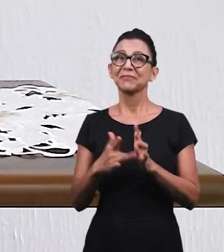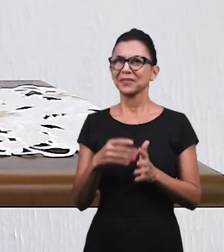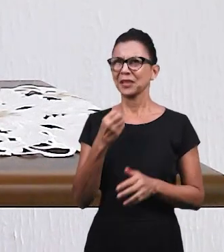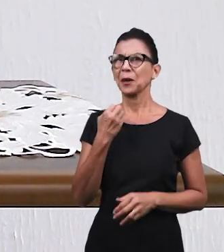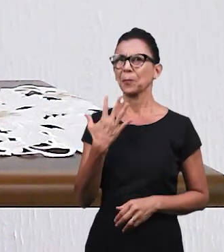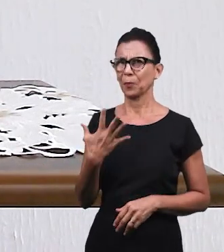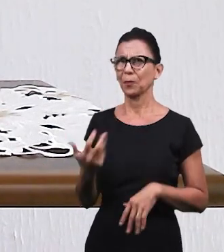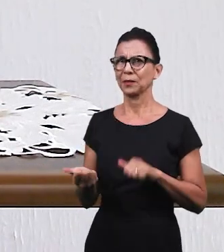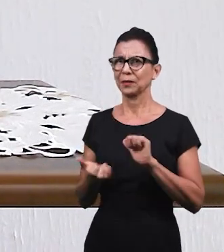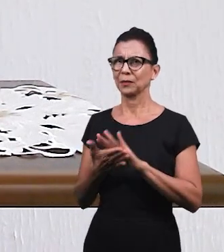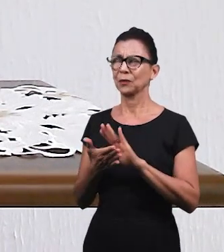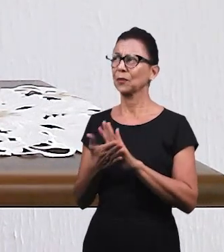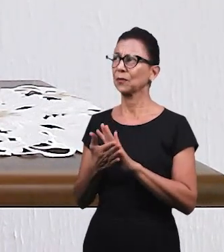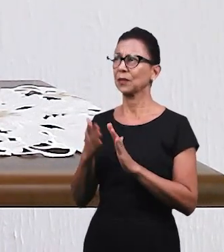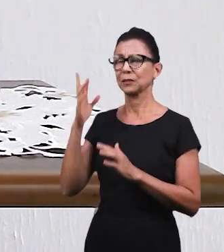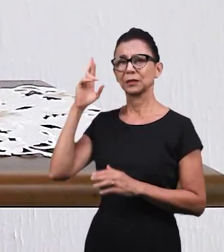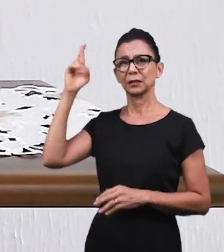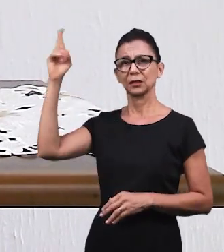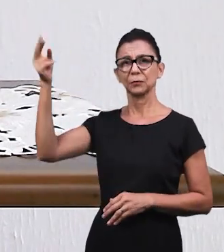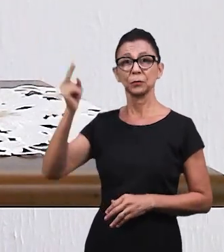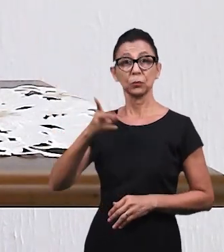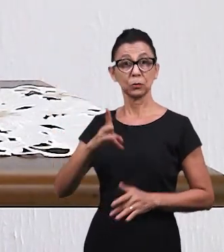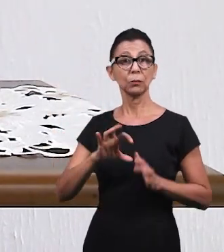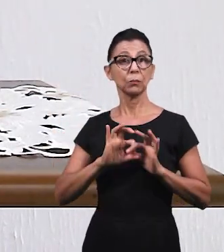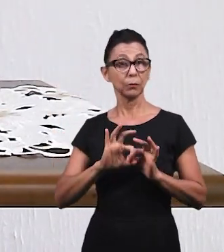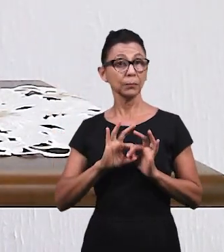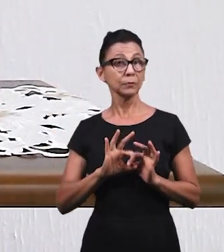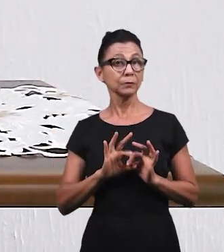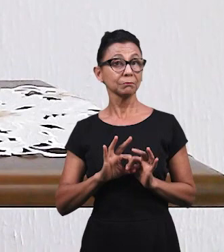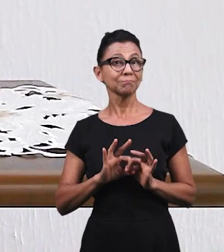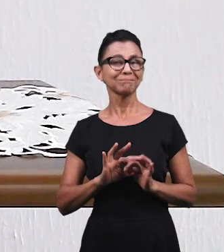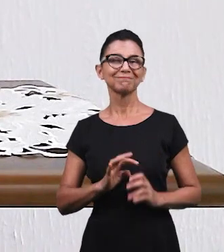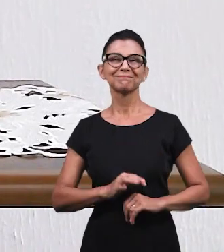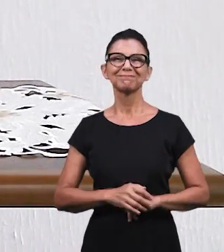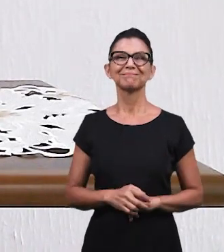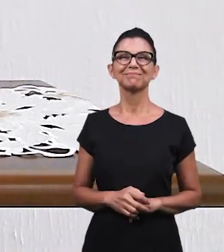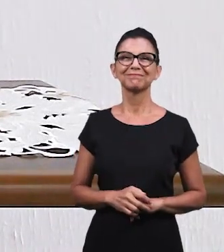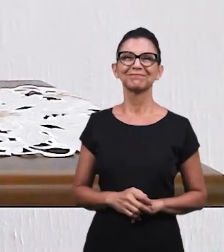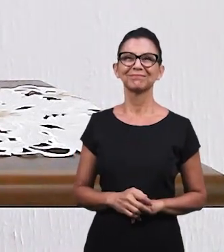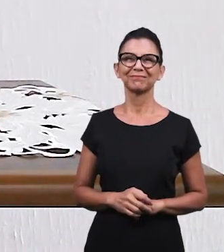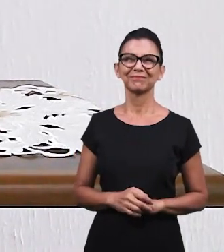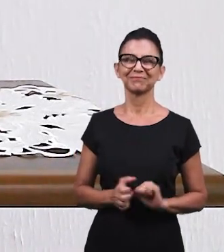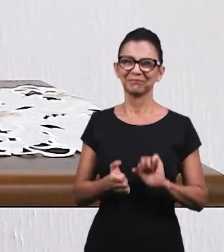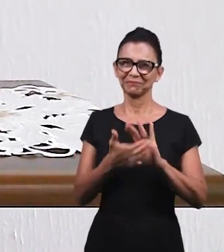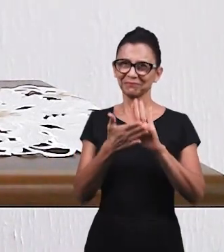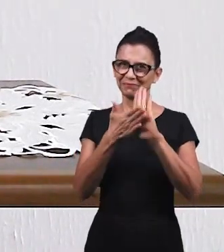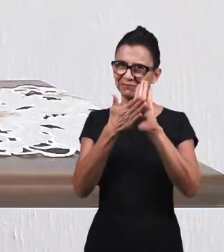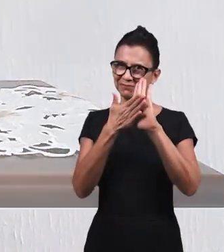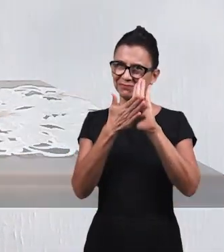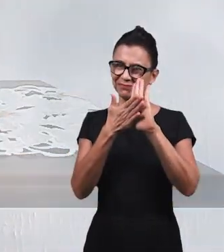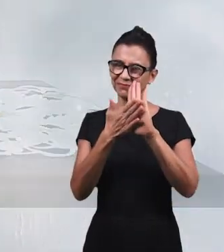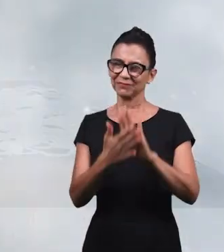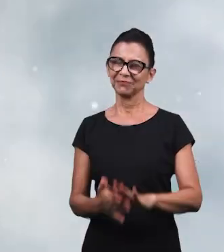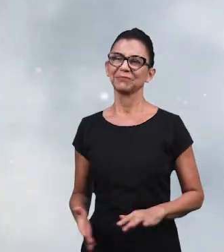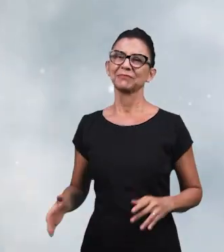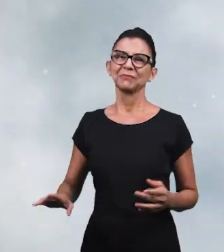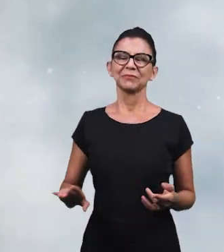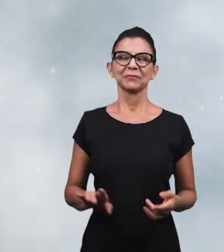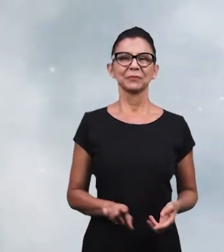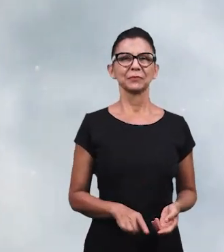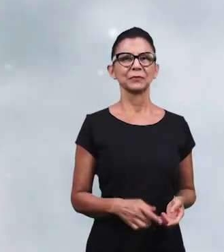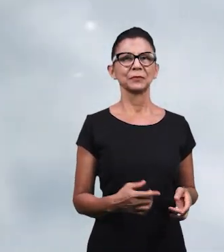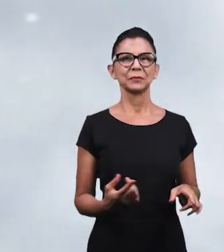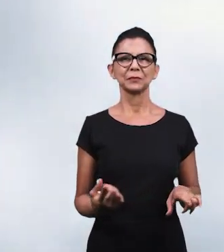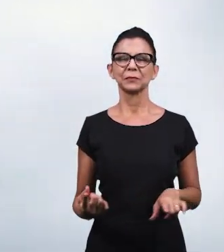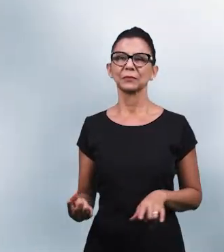Слава Иисусу! Так чудесно славить Господа в этом общении. Давайте мы продолжим поклоняться